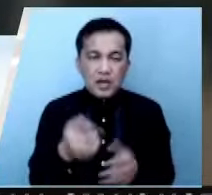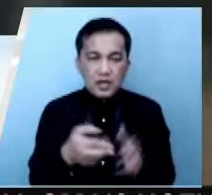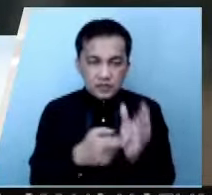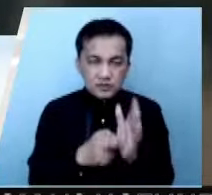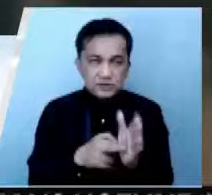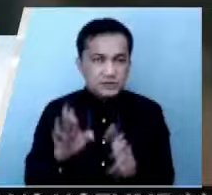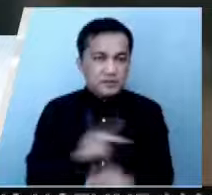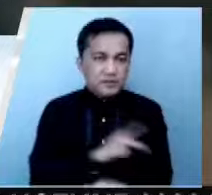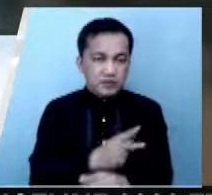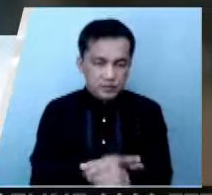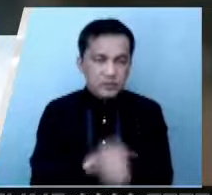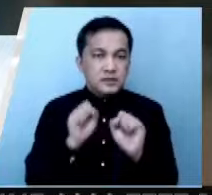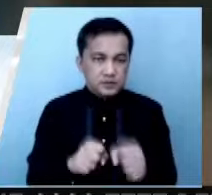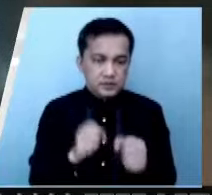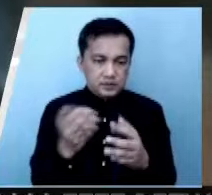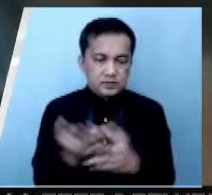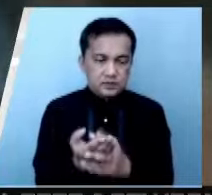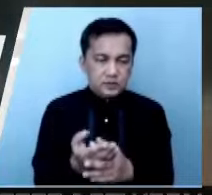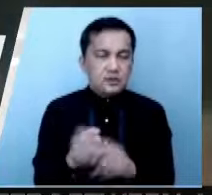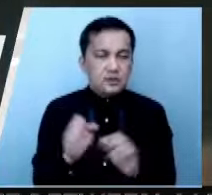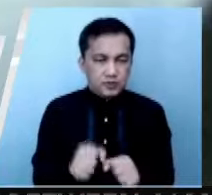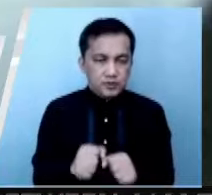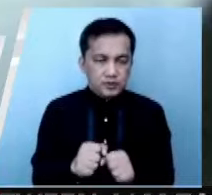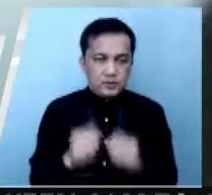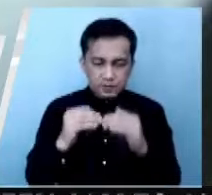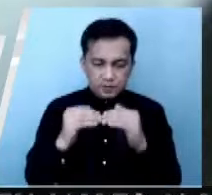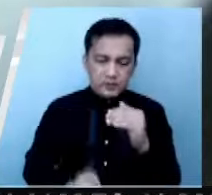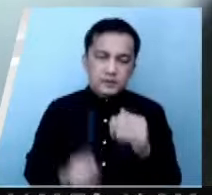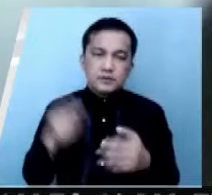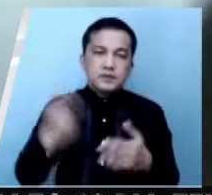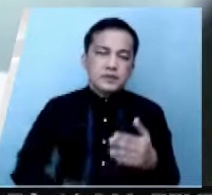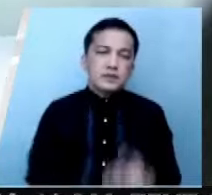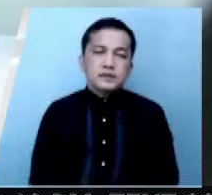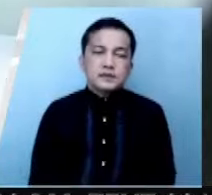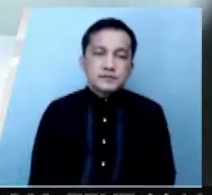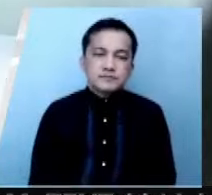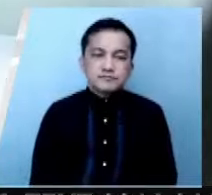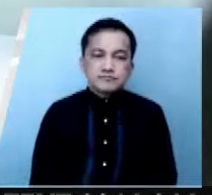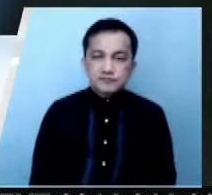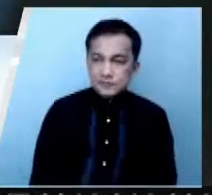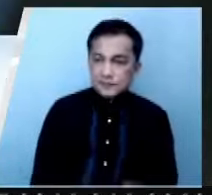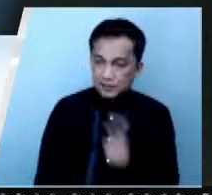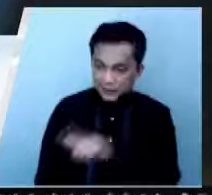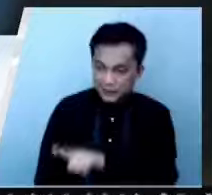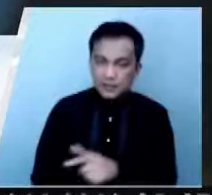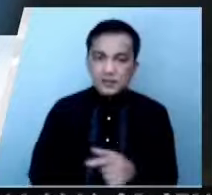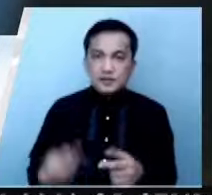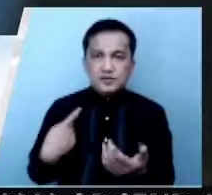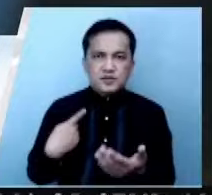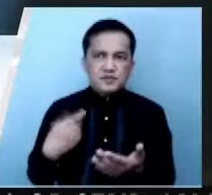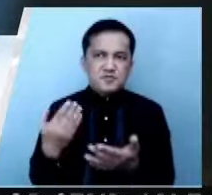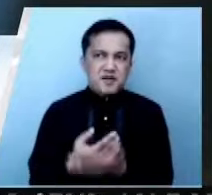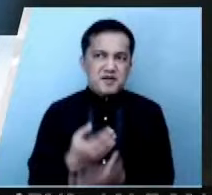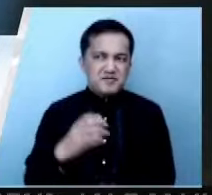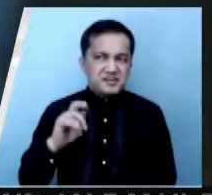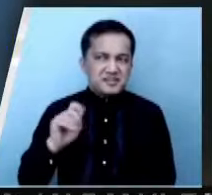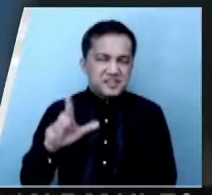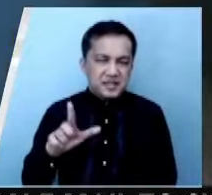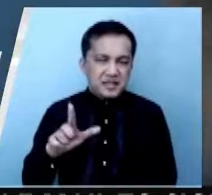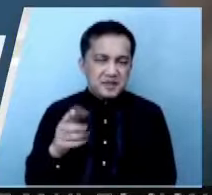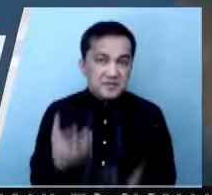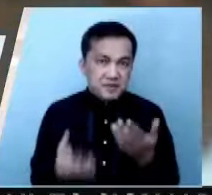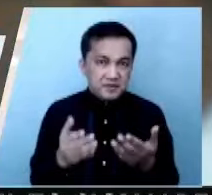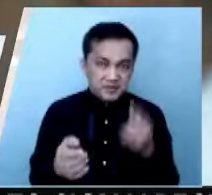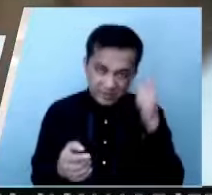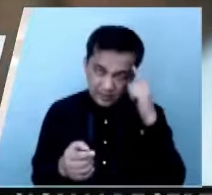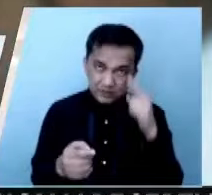to intervene para pwede kong pabagsakin ang presyo. Nagkaroon na ngayon ng bagong cartel, siguro. Sa tingin niyo po ba may rice